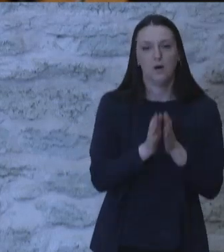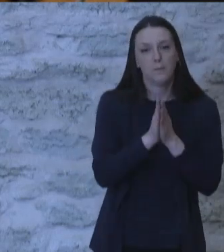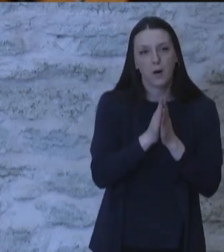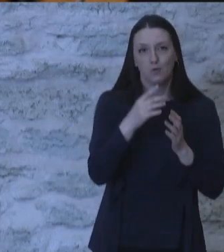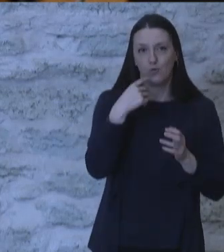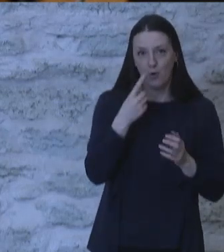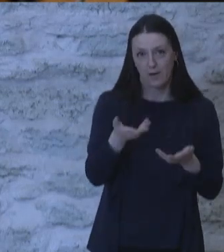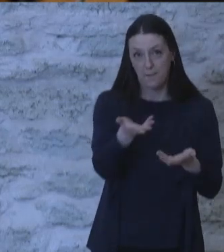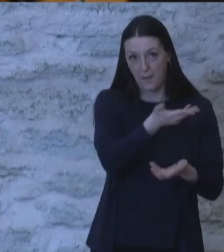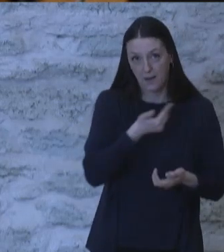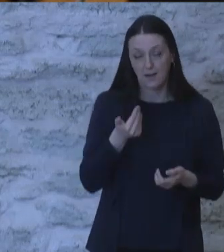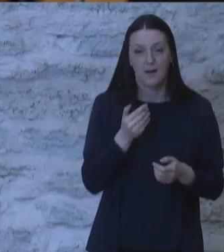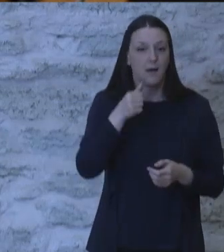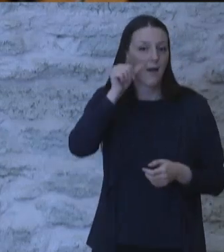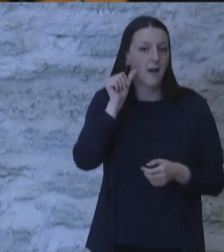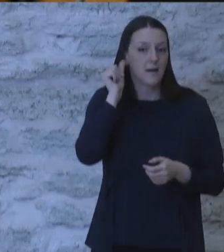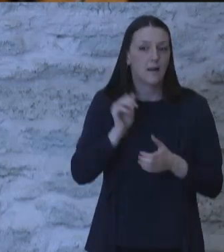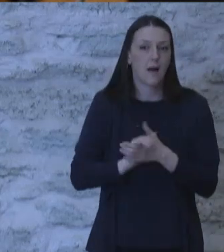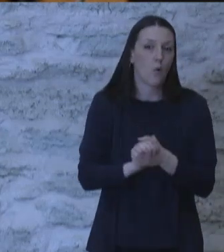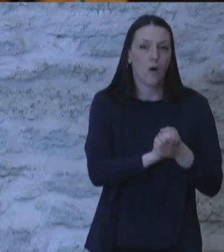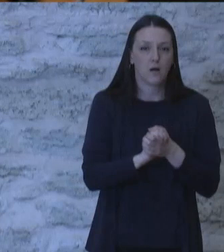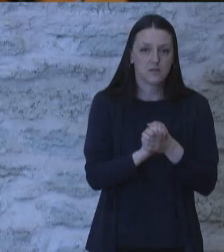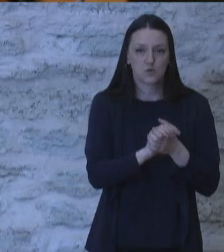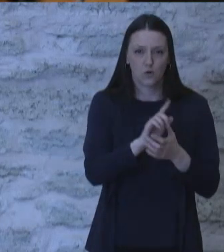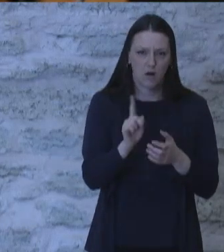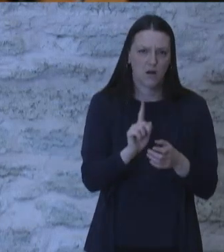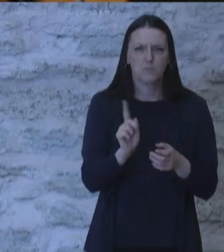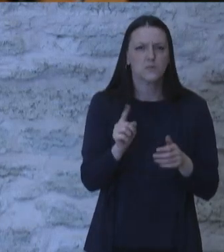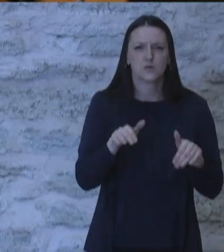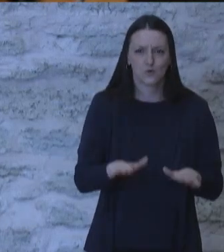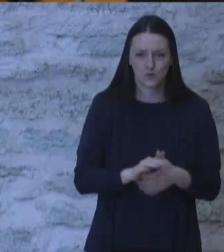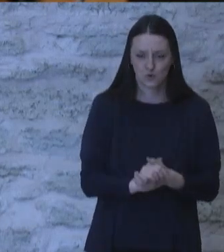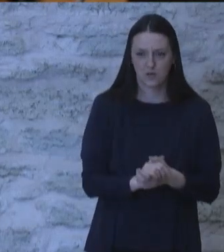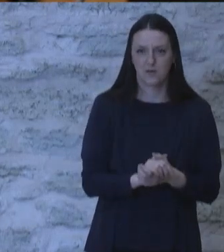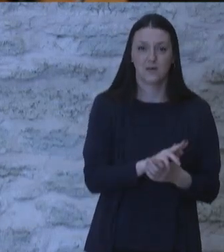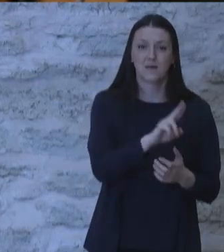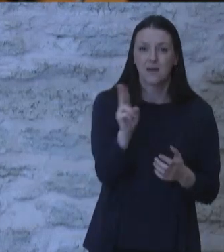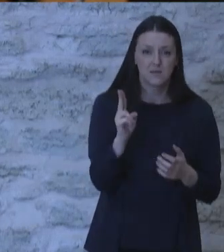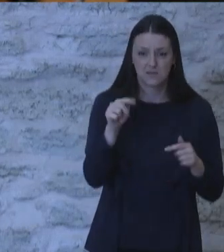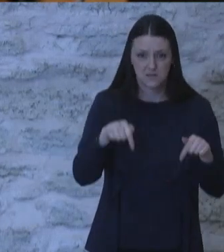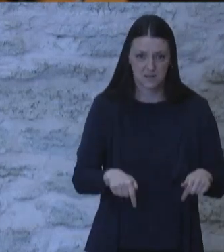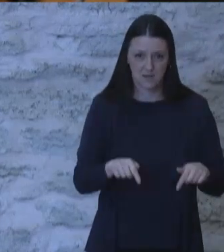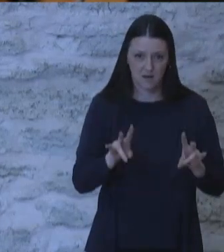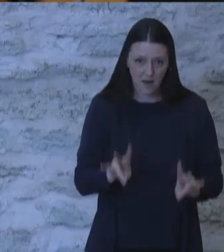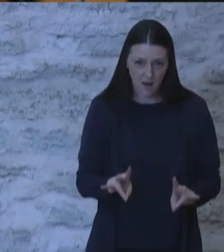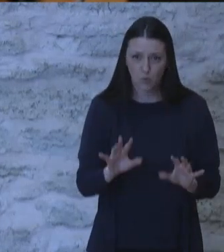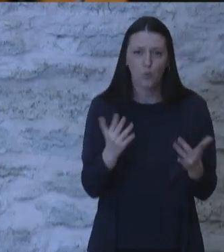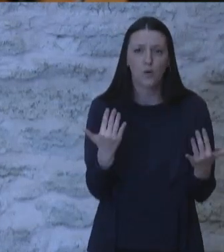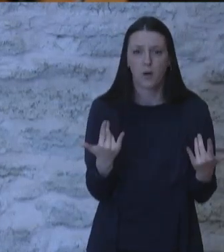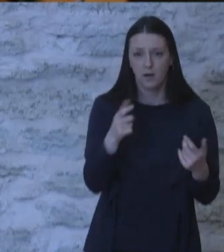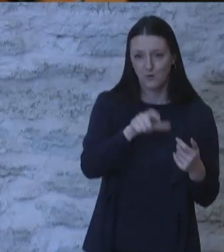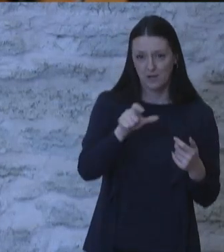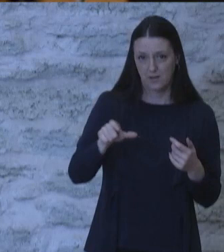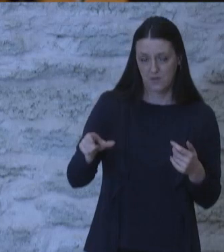teile koalitsioonis otsustatate, kes siia riiki ja kui palju need inimesi saab siia jääda. Minu andmetel on need